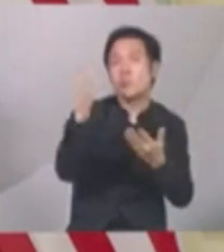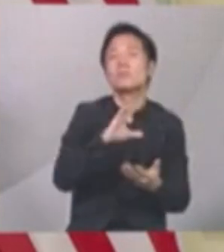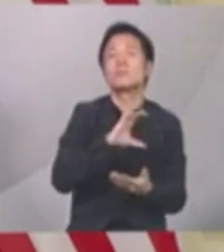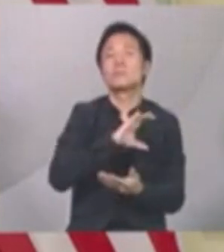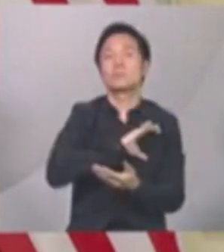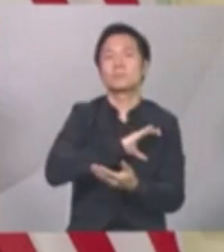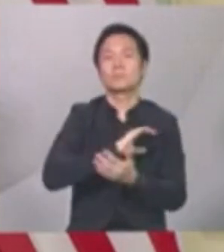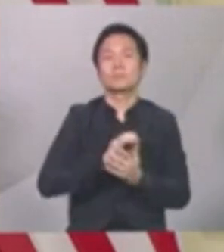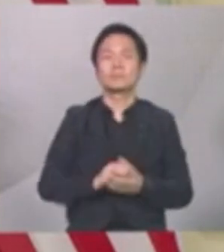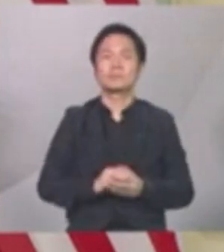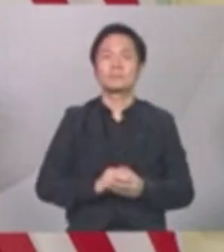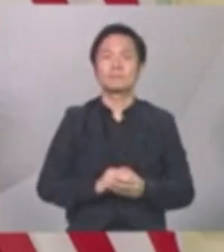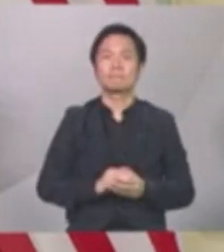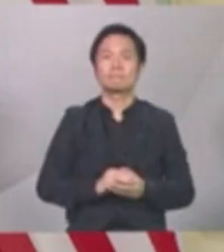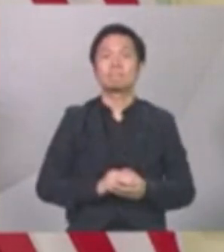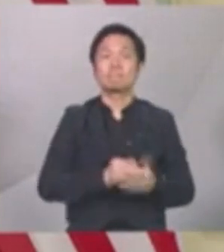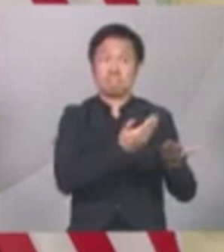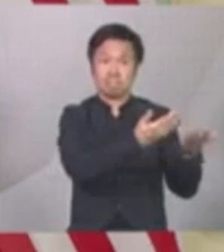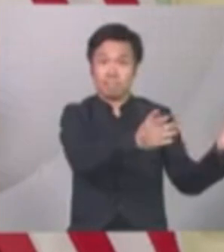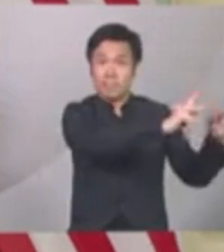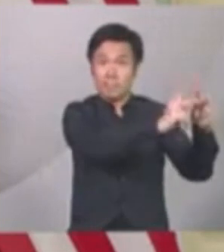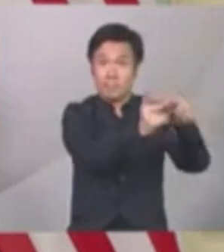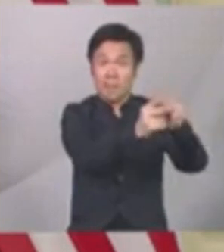mula melaporkan kepada polis